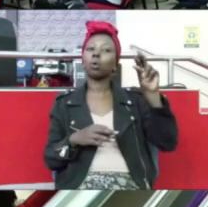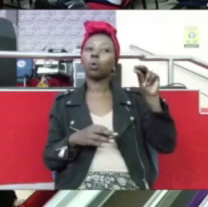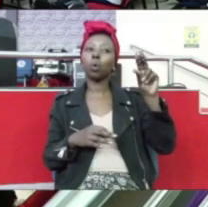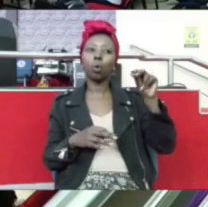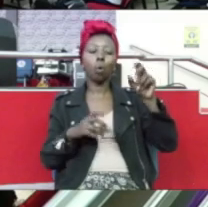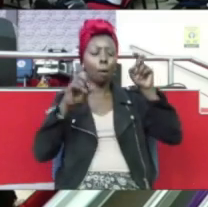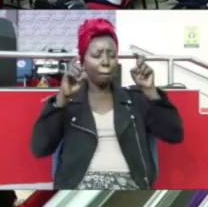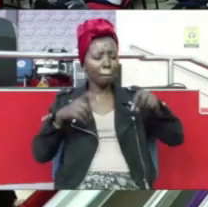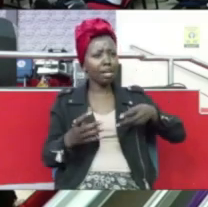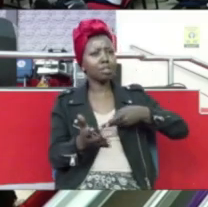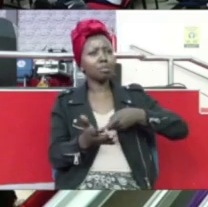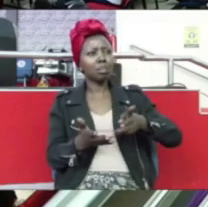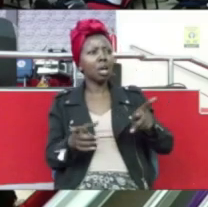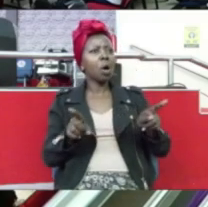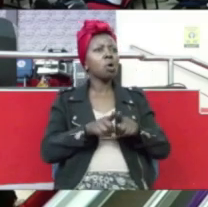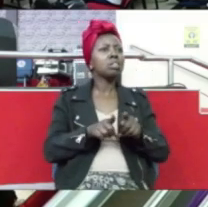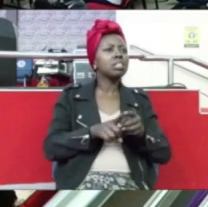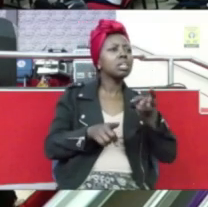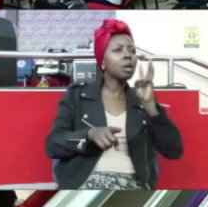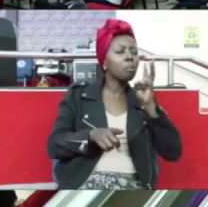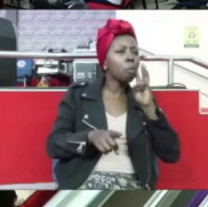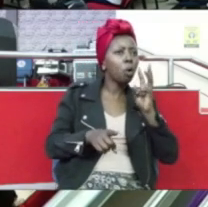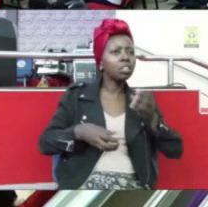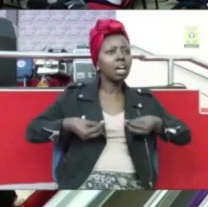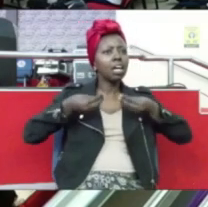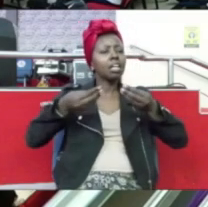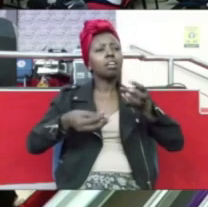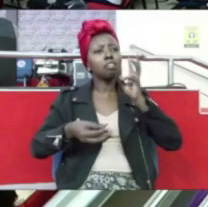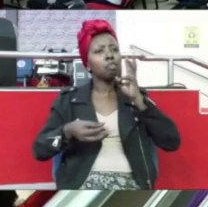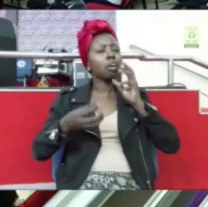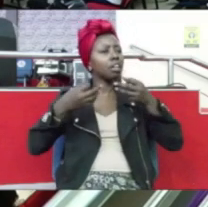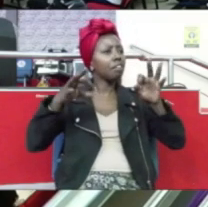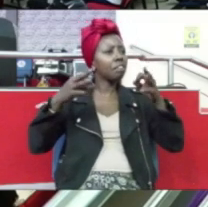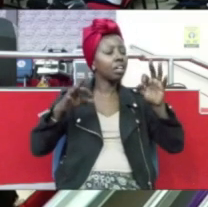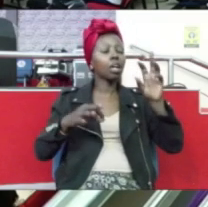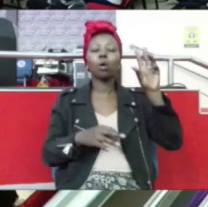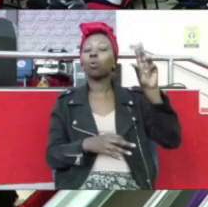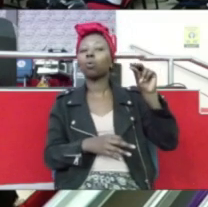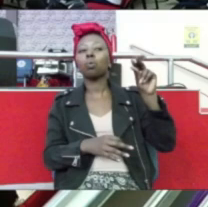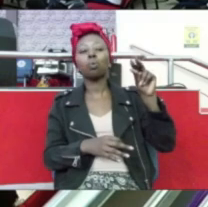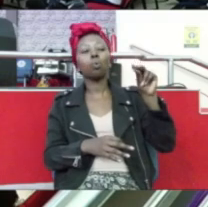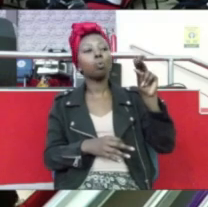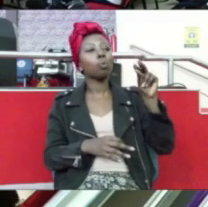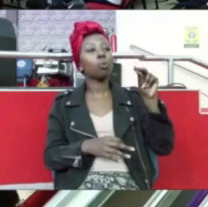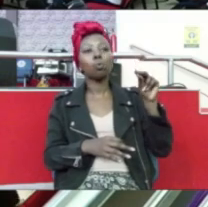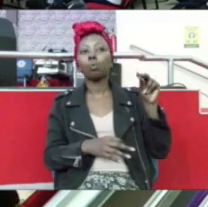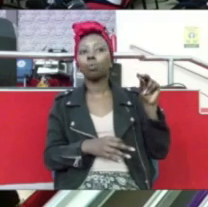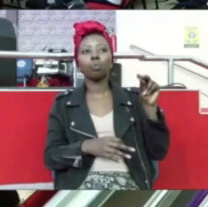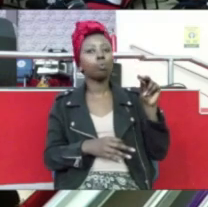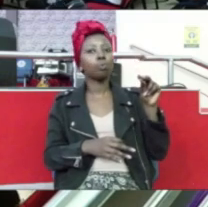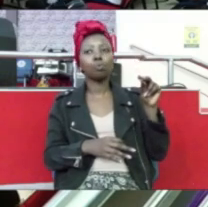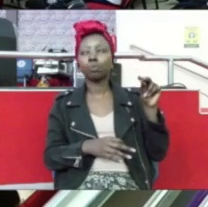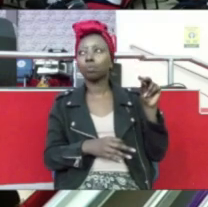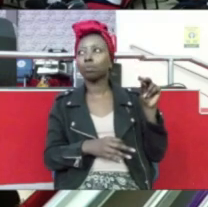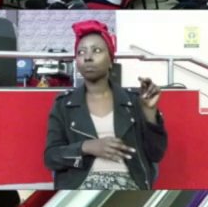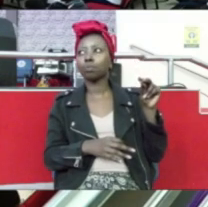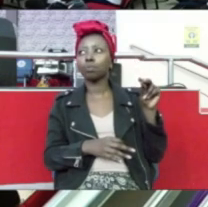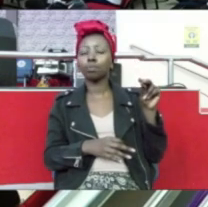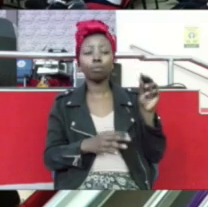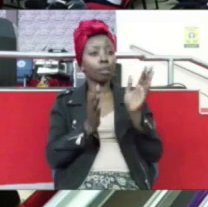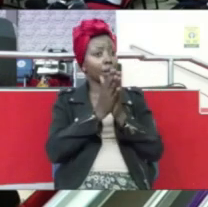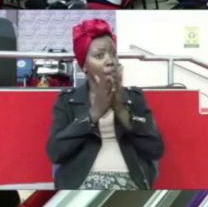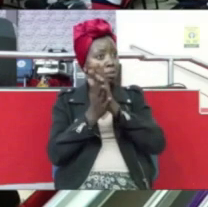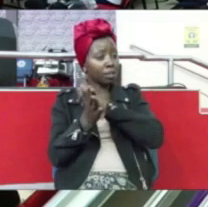maripo. Or Nairobi Water Services to give us water for na shirika la kutoa maji halitupei maji bure. Bwana